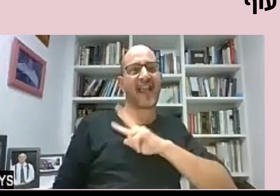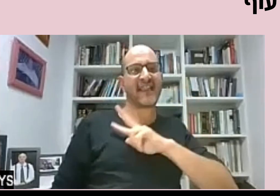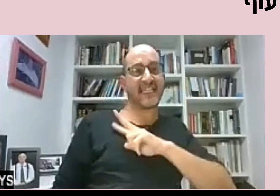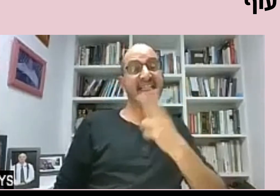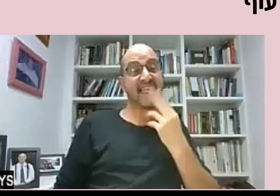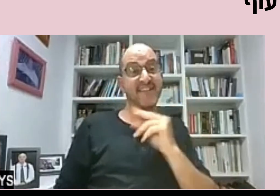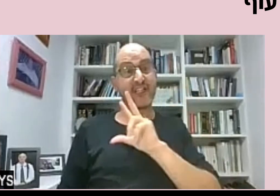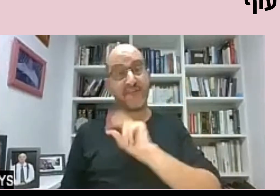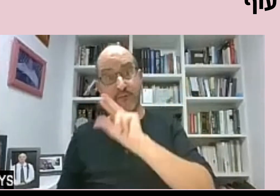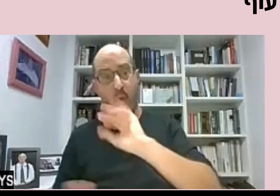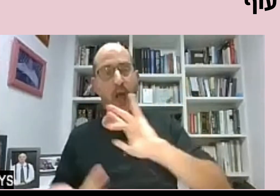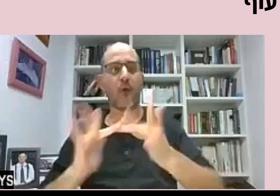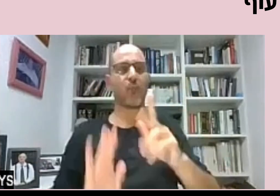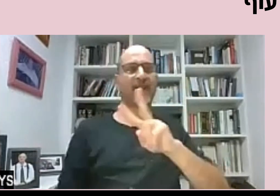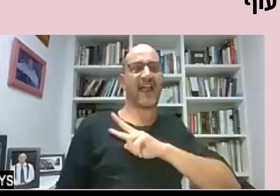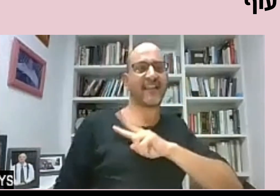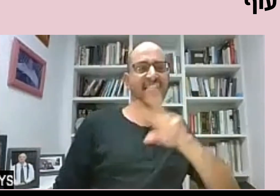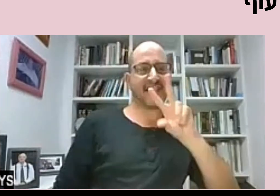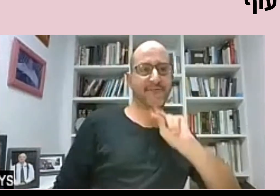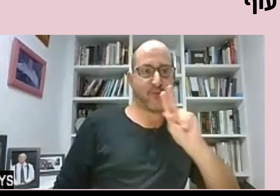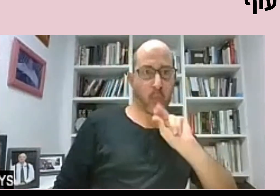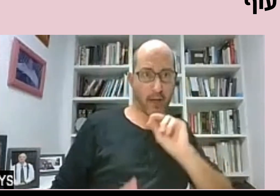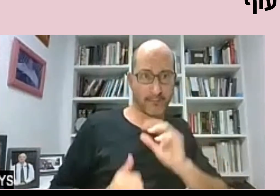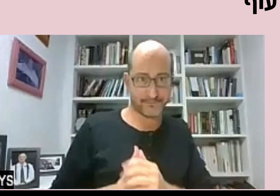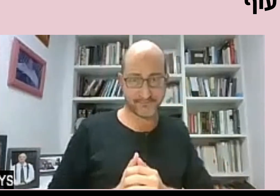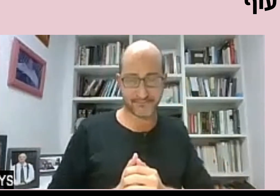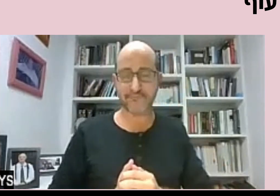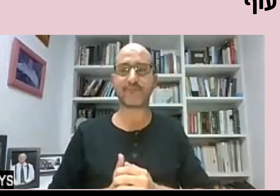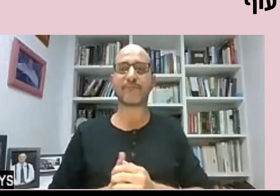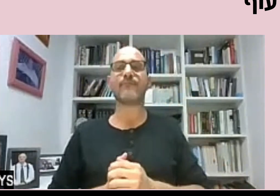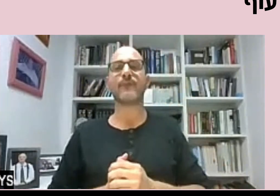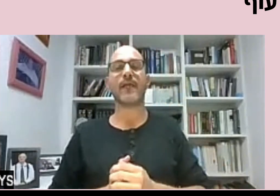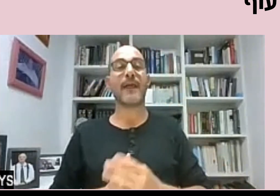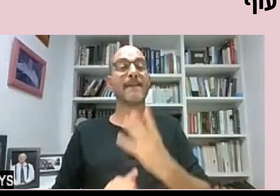בעברית לעומת אנגלית, עברית דבורה לעומת אנגלית דבורה.